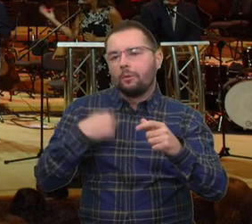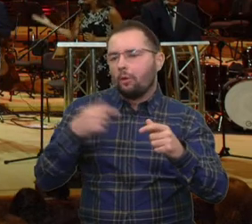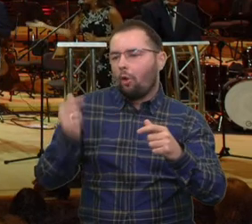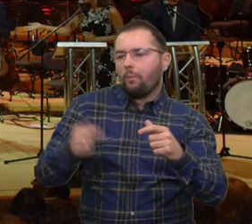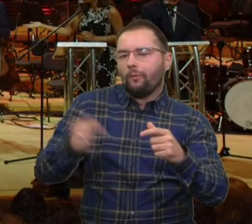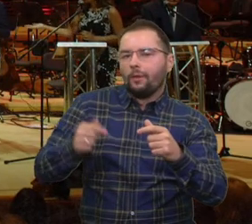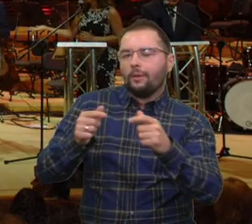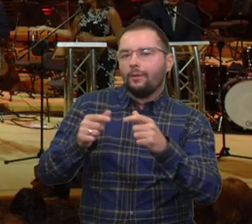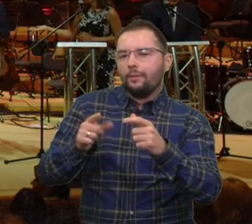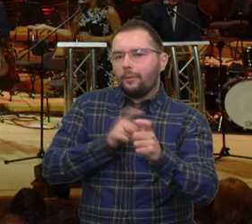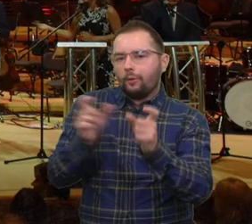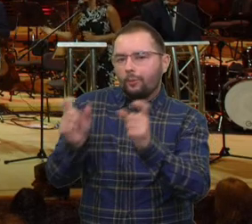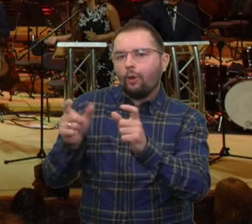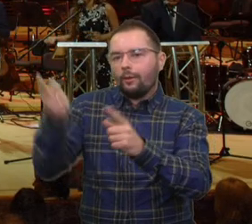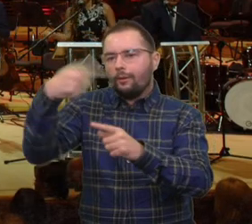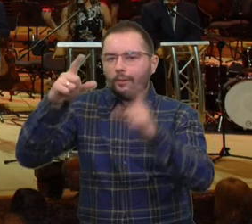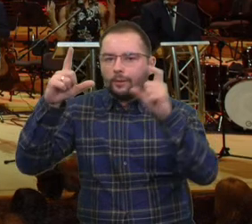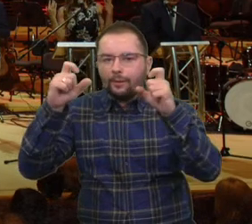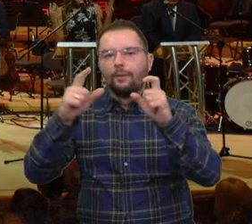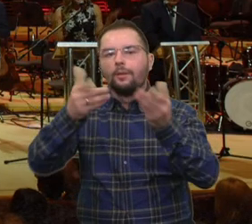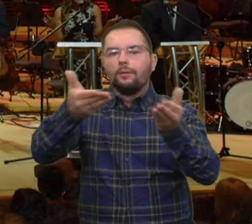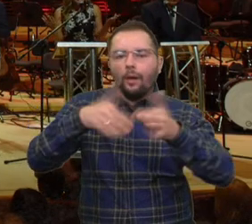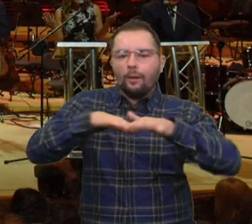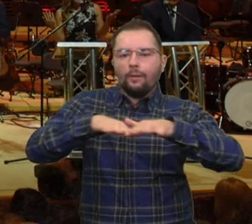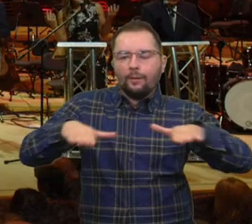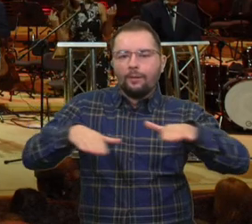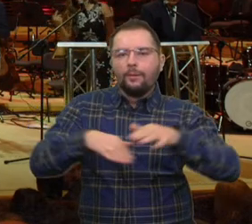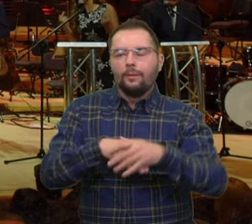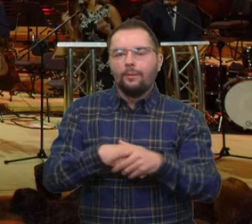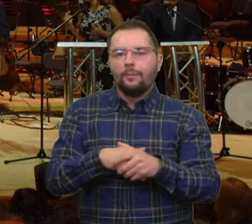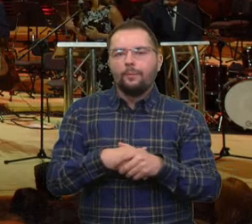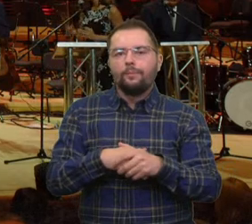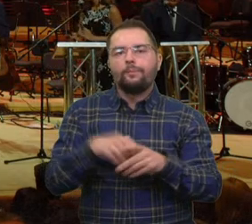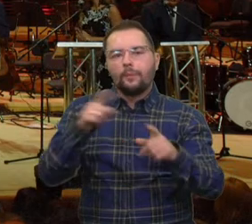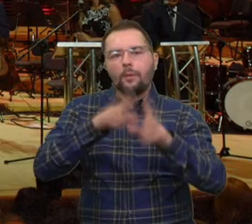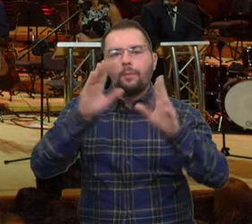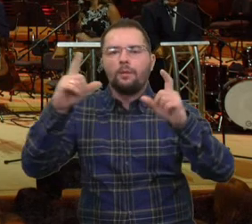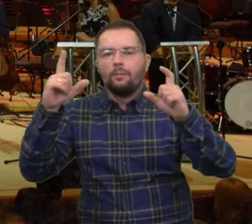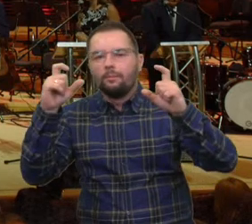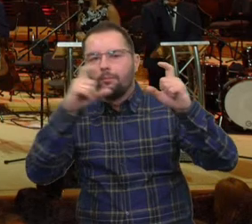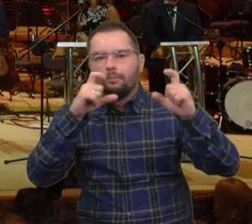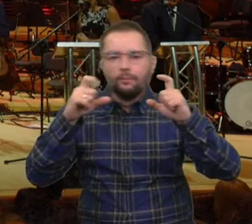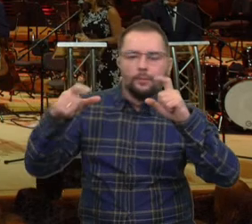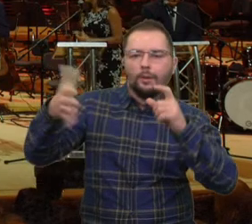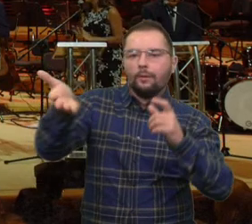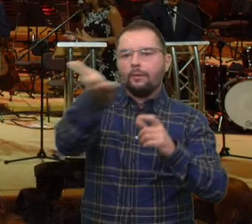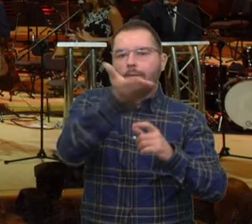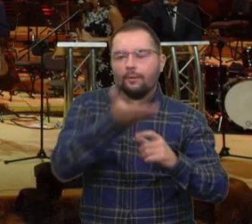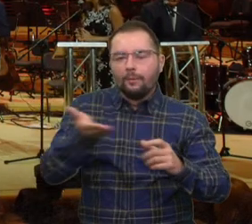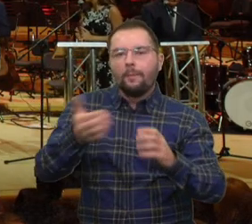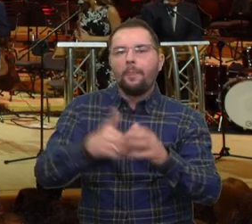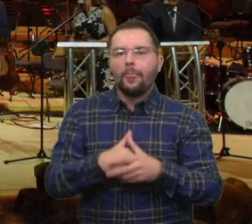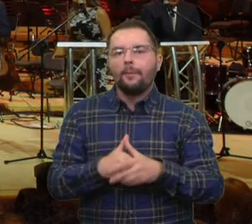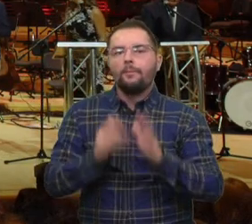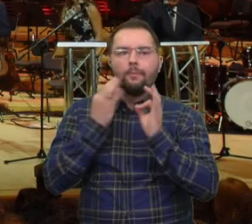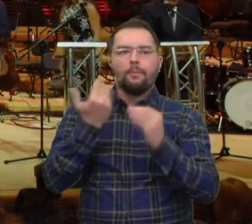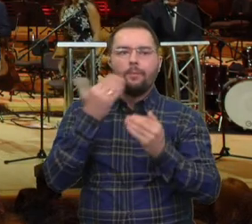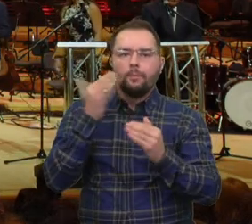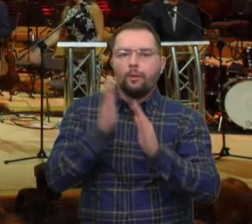jeśli państwo tutaj zostaniecie na naszej scenie, a nasi wspaniali fotoreporterzy takowe zrobią. Także bardzo